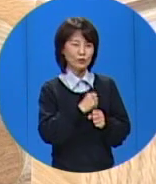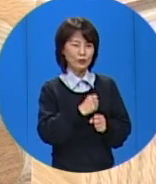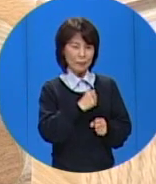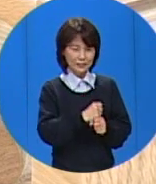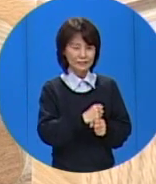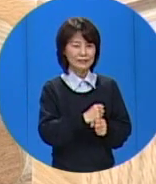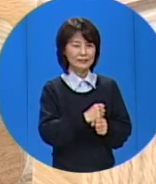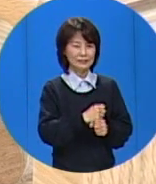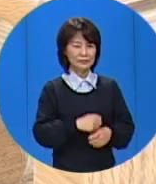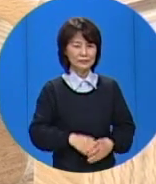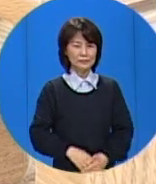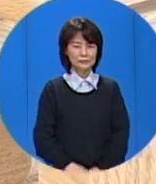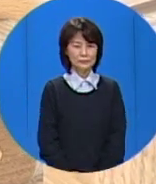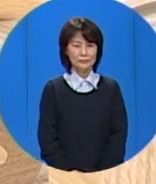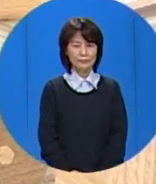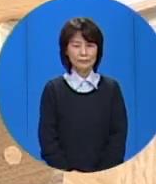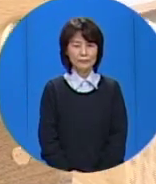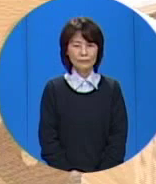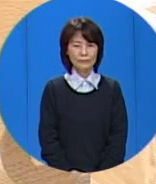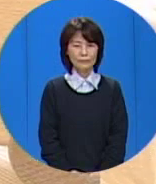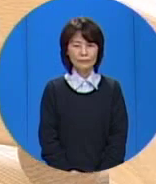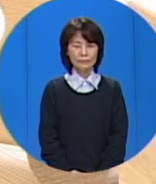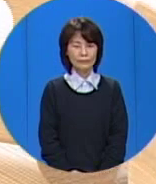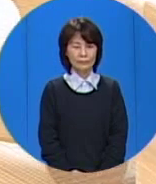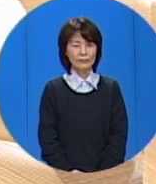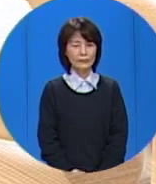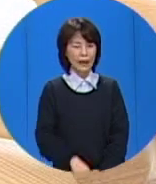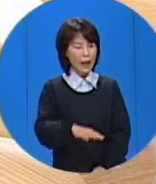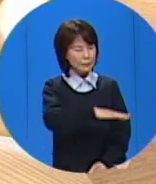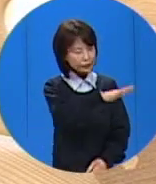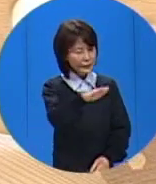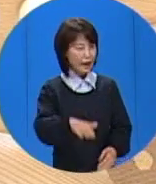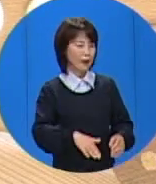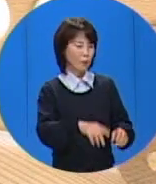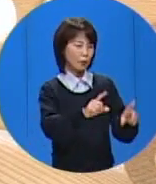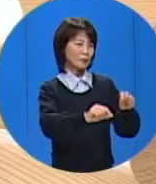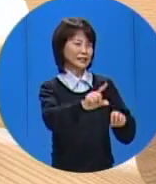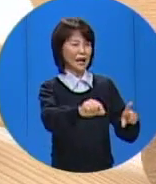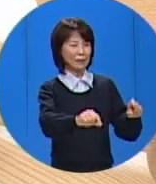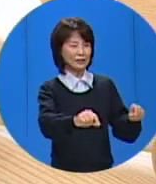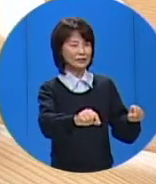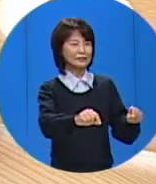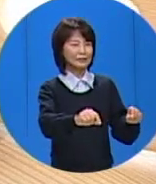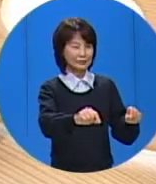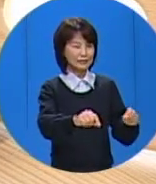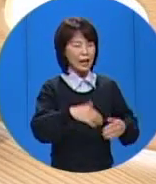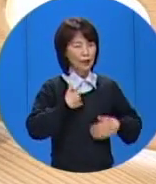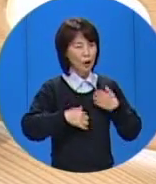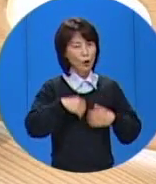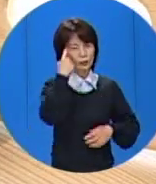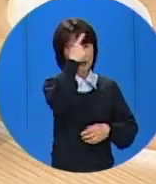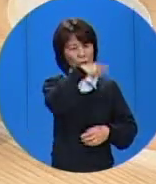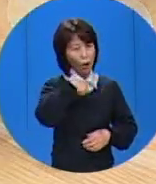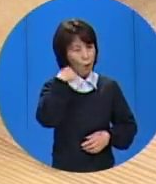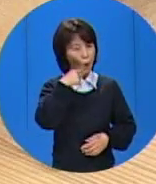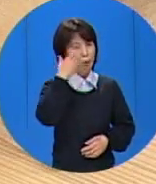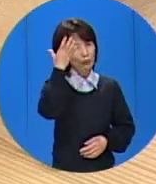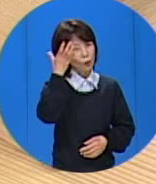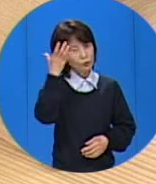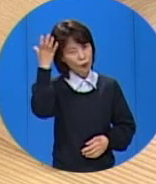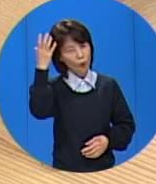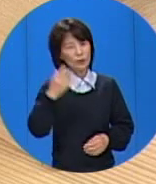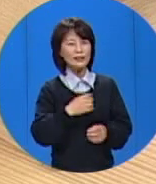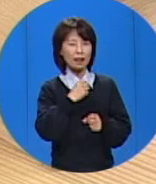ル品を作りたいというふうに思ってましてね、全部違います。もう喜んでもらう顔がね、見たくて、作ってるようなもんです